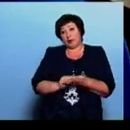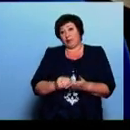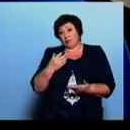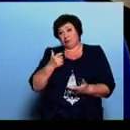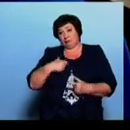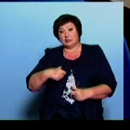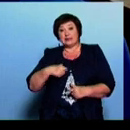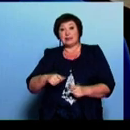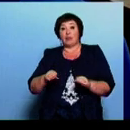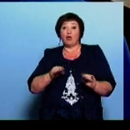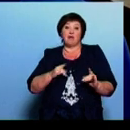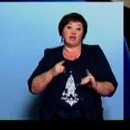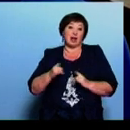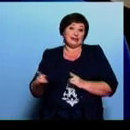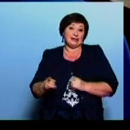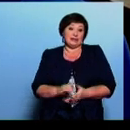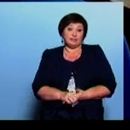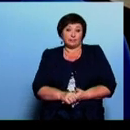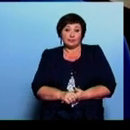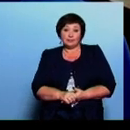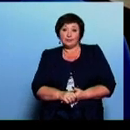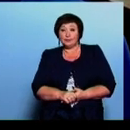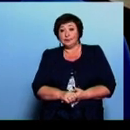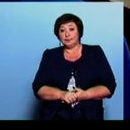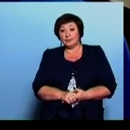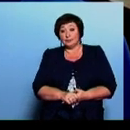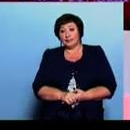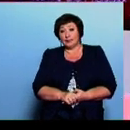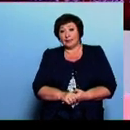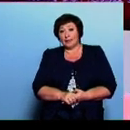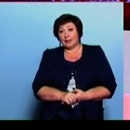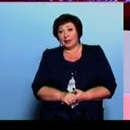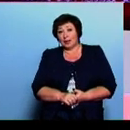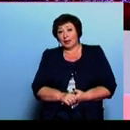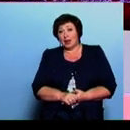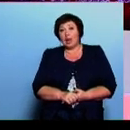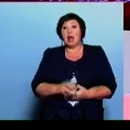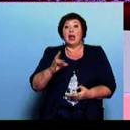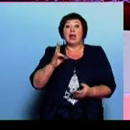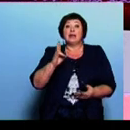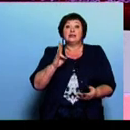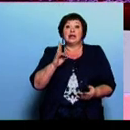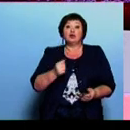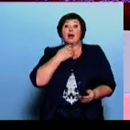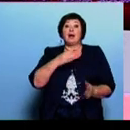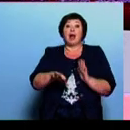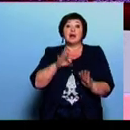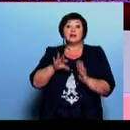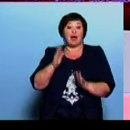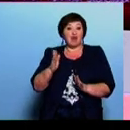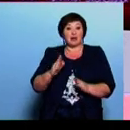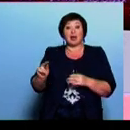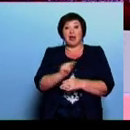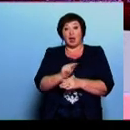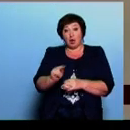Елена Обуховская, Юрий Зелененький, телеканал «Моя Удмуртия». В Ижевске идет голосование за дороги, которые